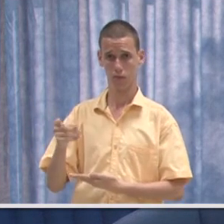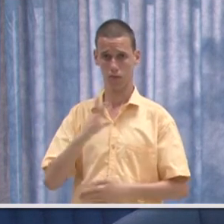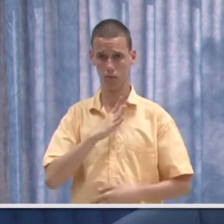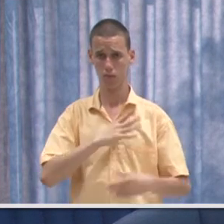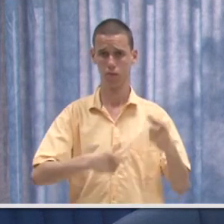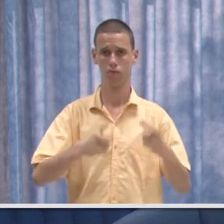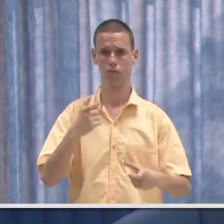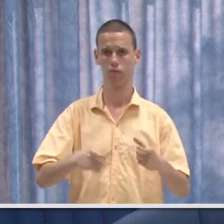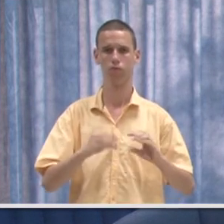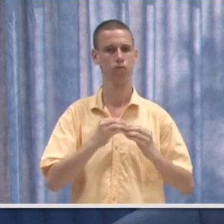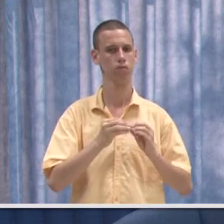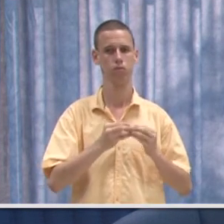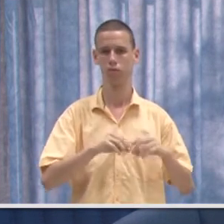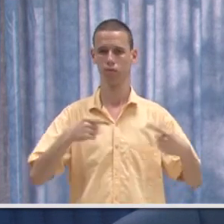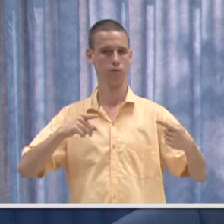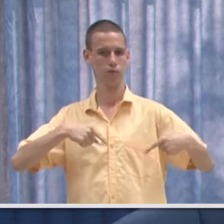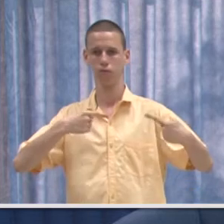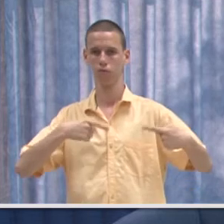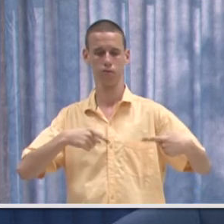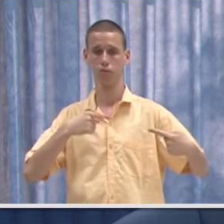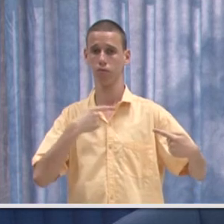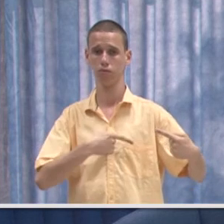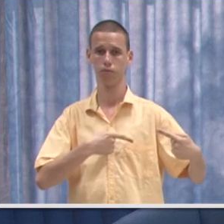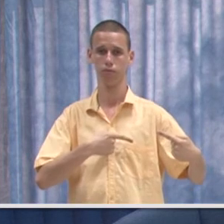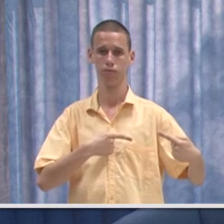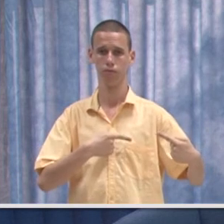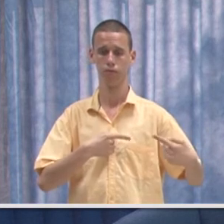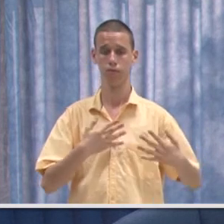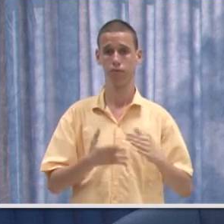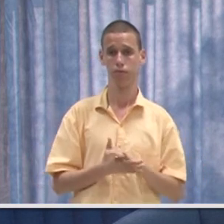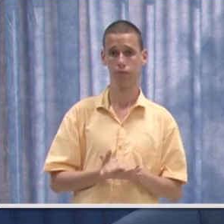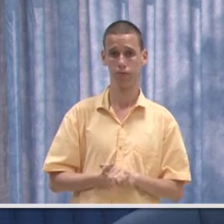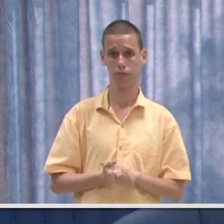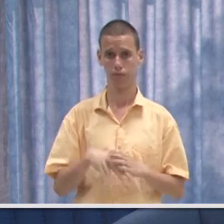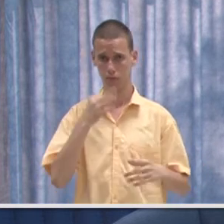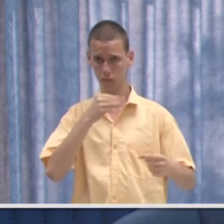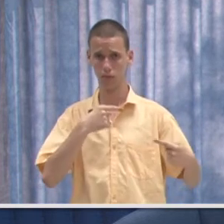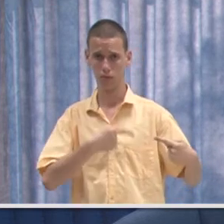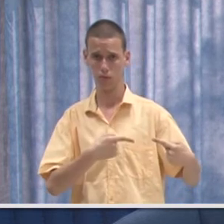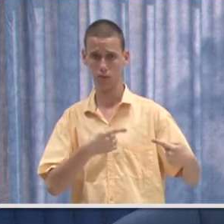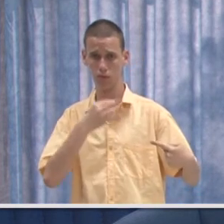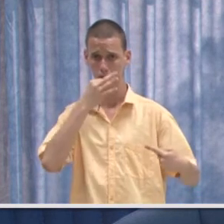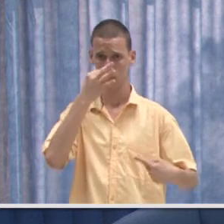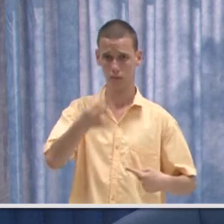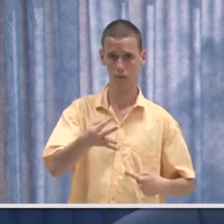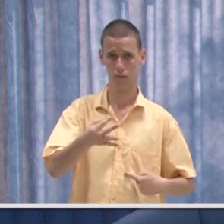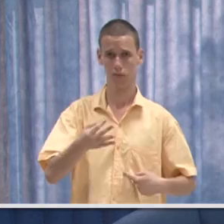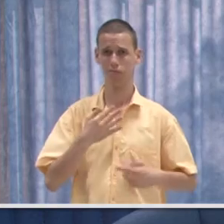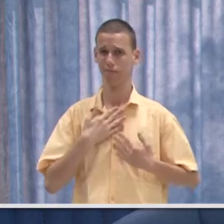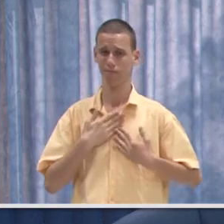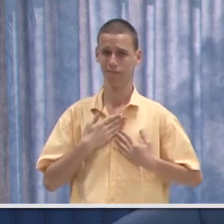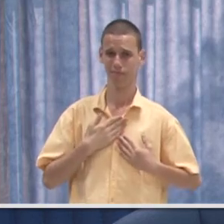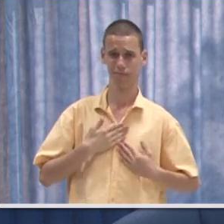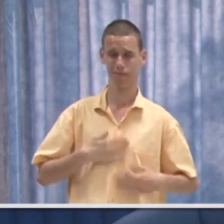en a certains officiers, les autres de la santé, qui sentent qui les autres pas trop happy avec la façon